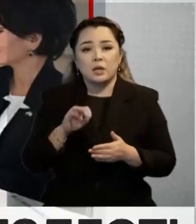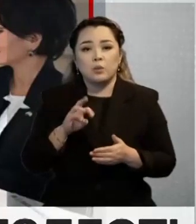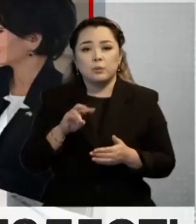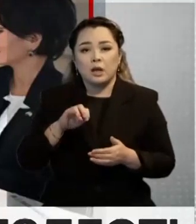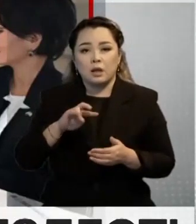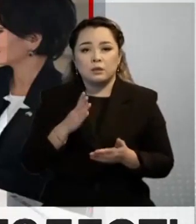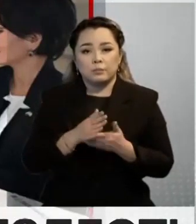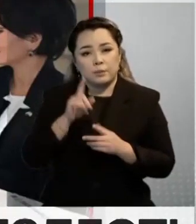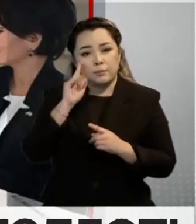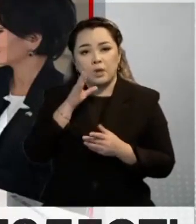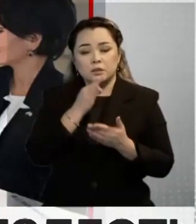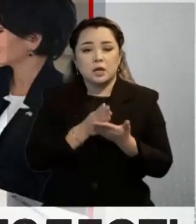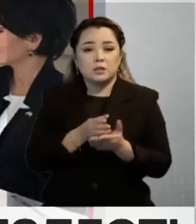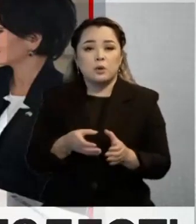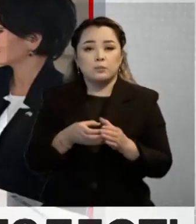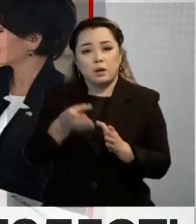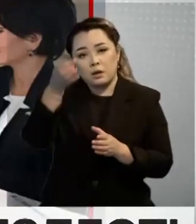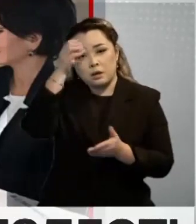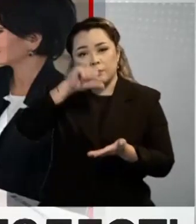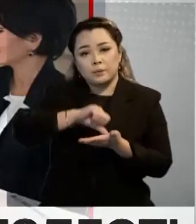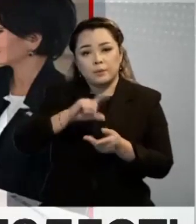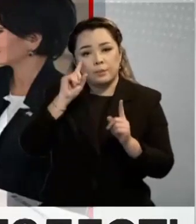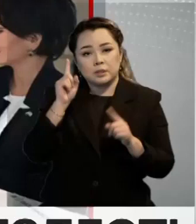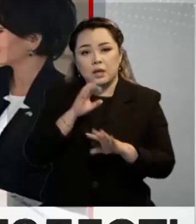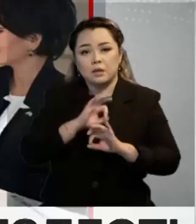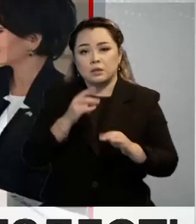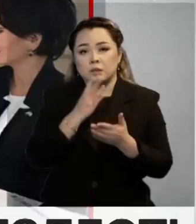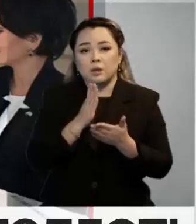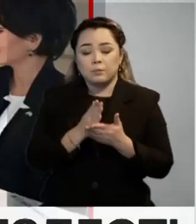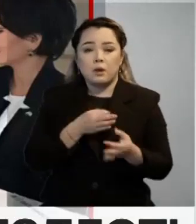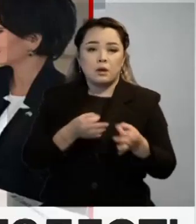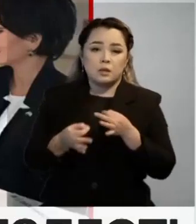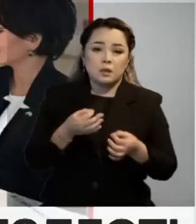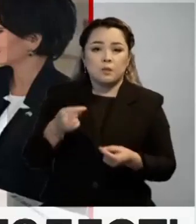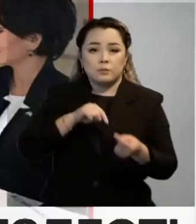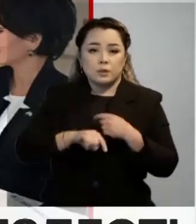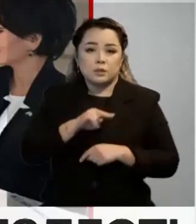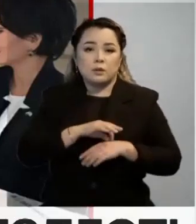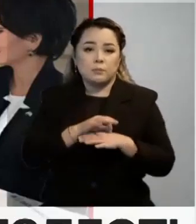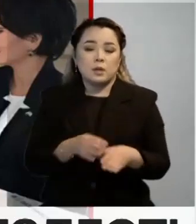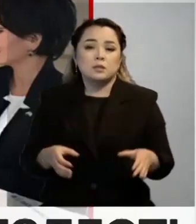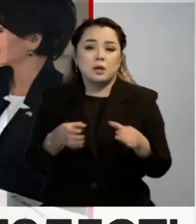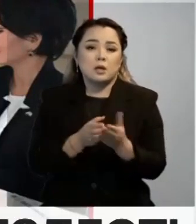Монбриальді белгілі саясаттанушы ғалым ретінде білетінін атап өтті. Әңгімелесу барысында тараптар